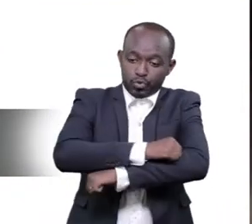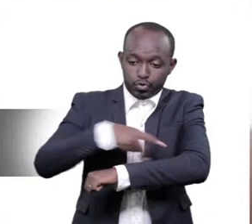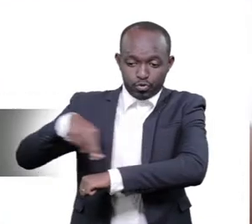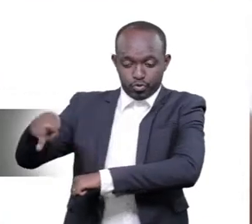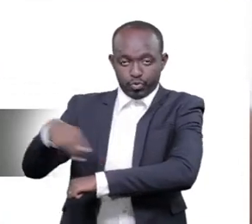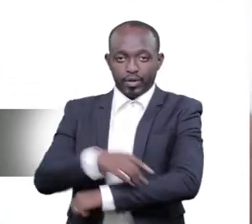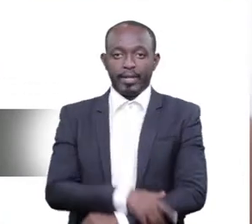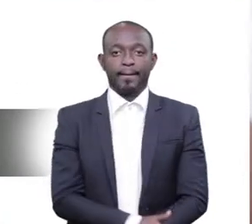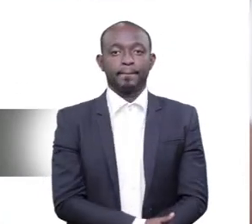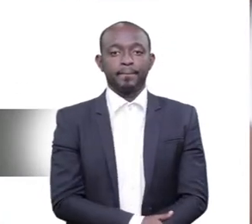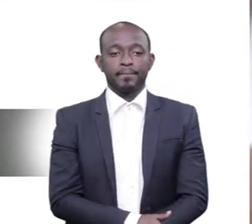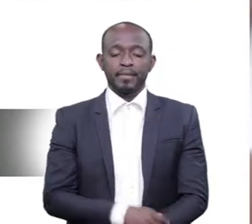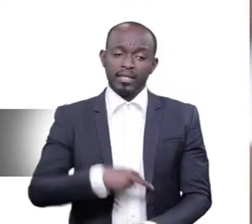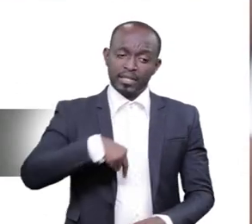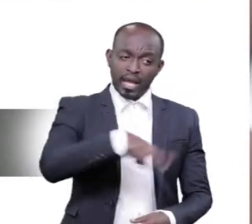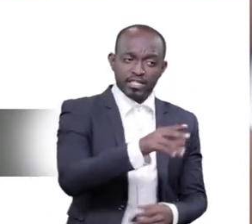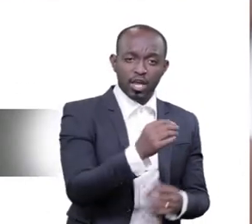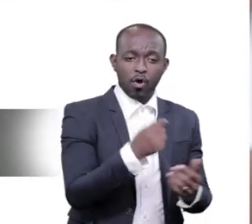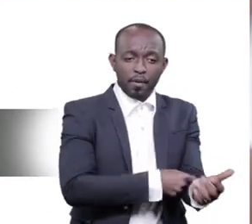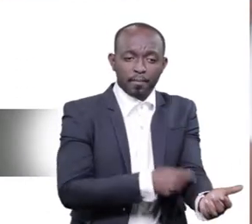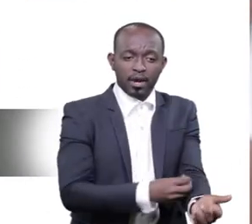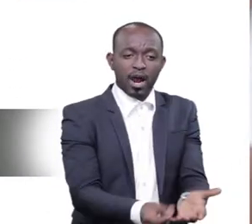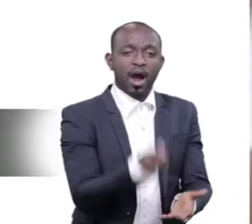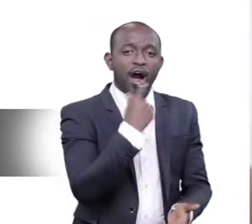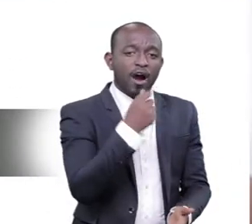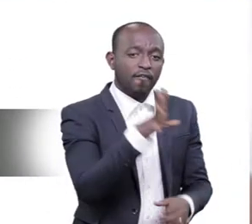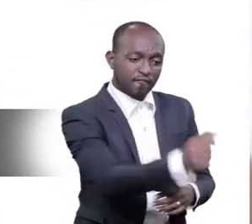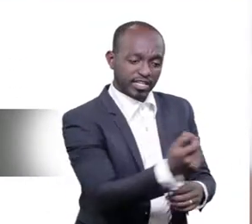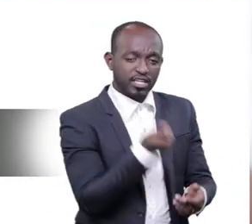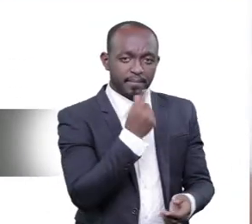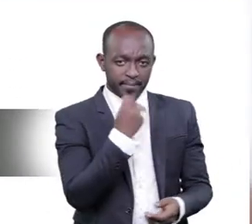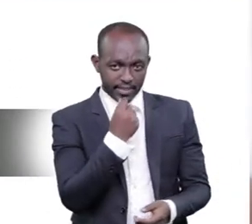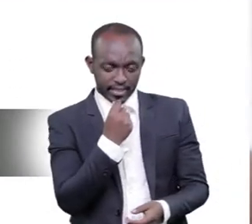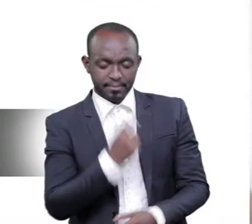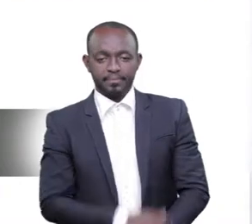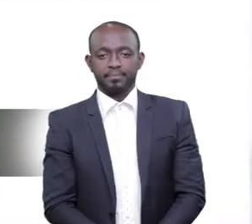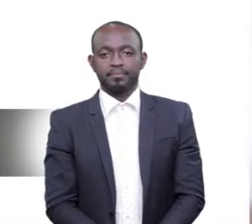aho navuye kwa muganga mvuye gufata umuti wanjye